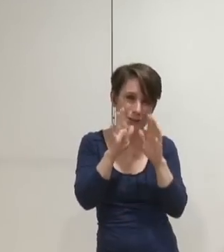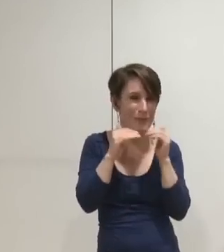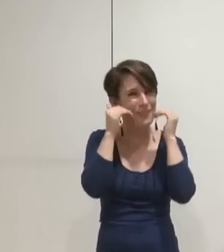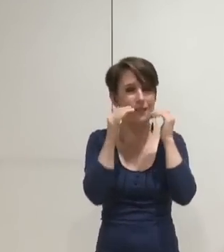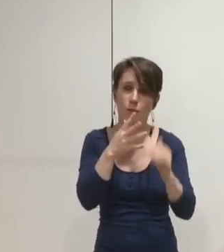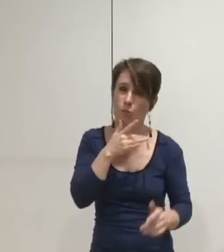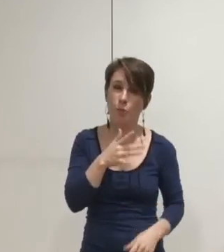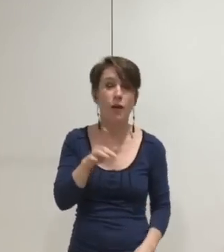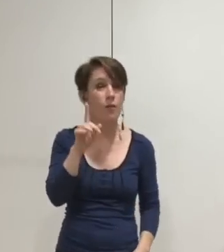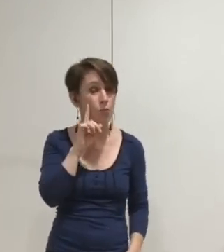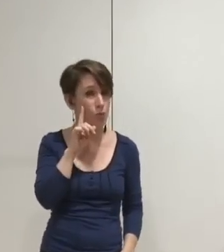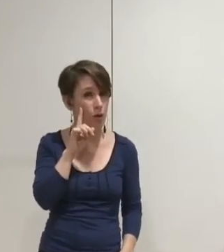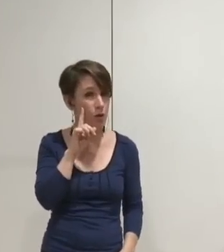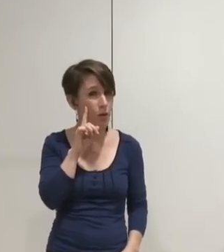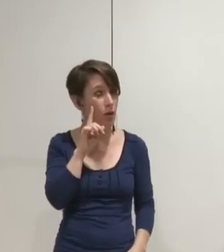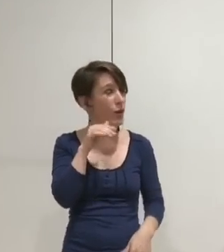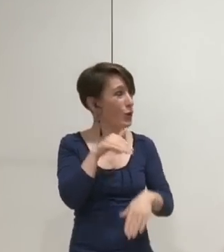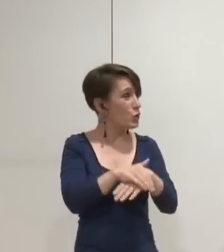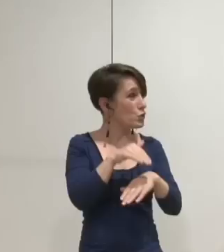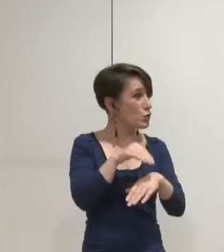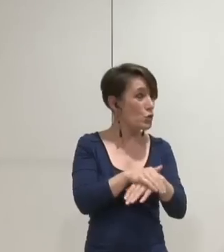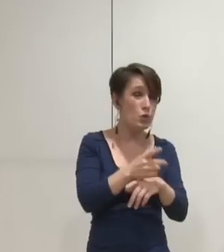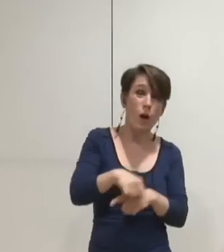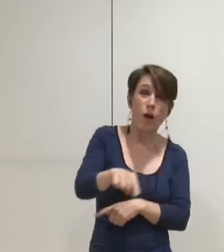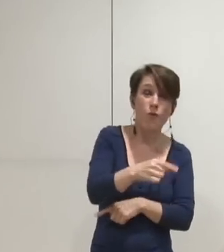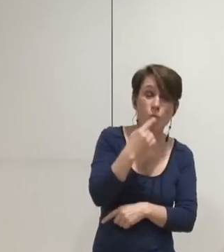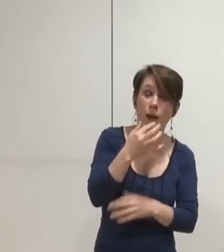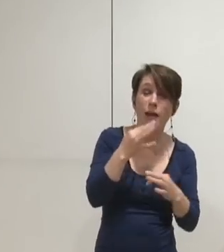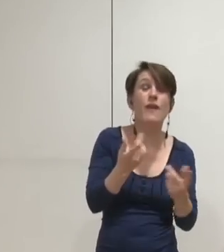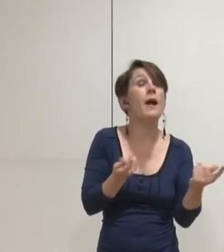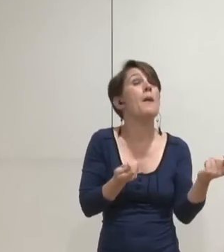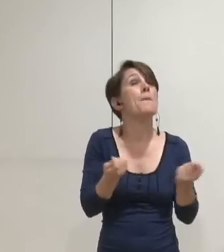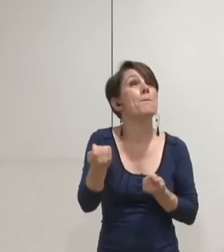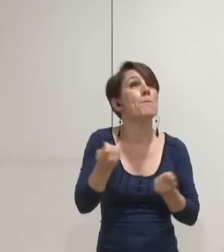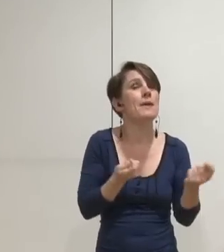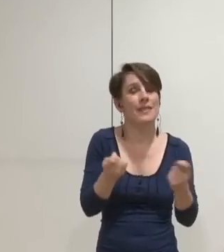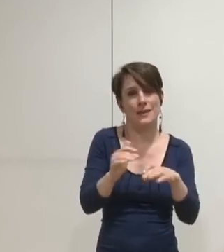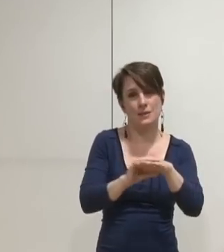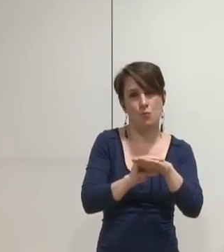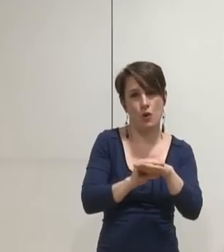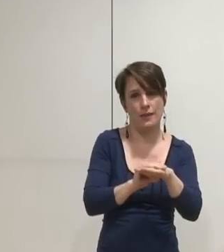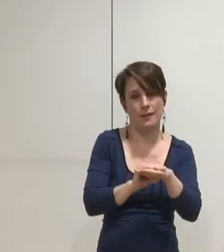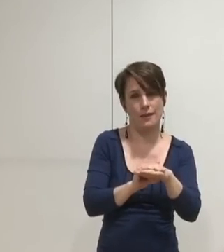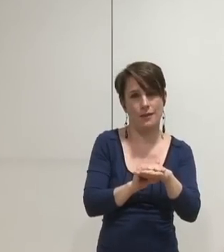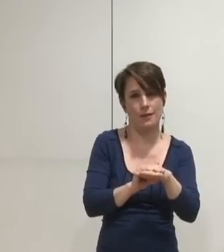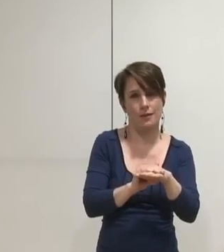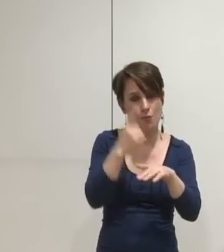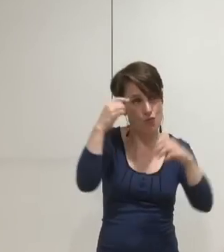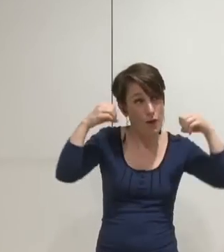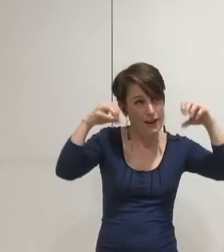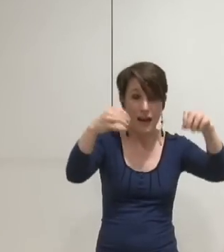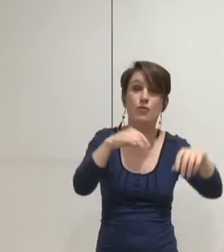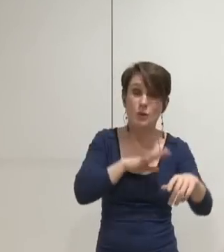maîtrise politique du contrat de l'éclairage public par cette régie avec trois